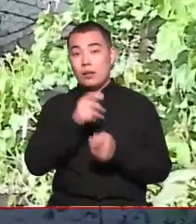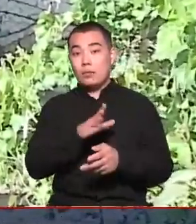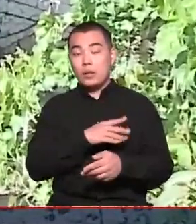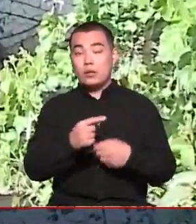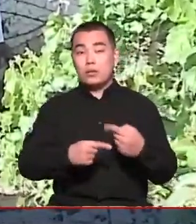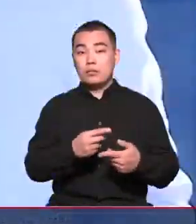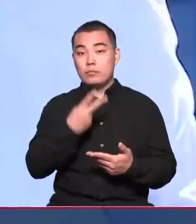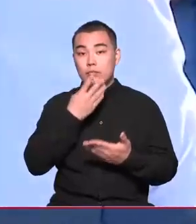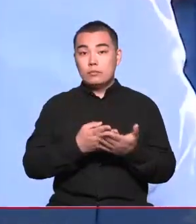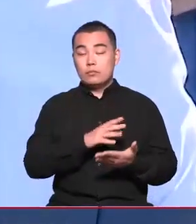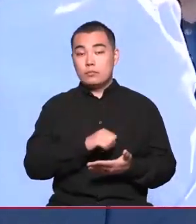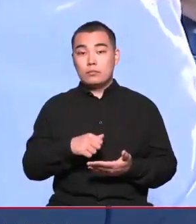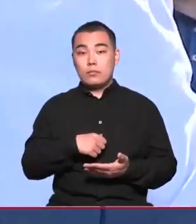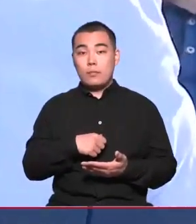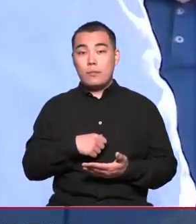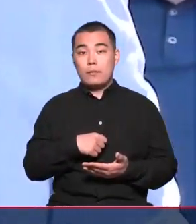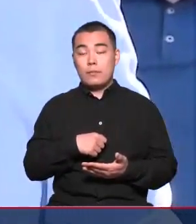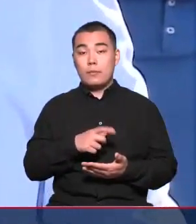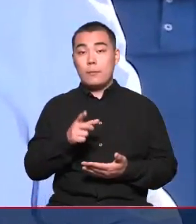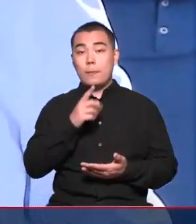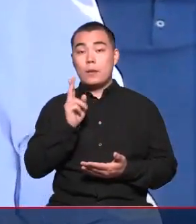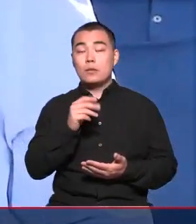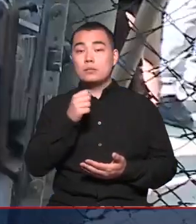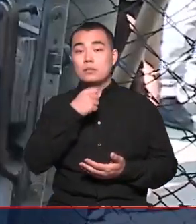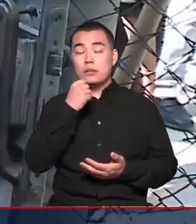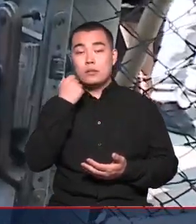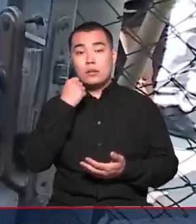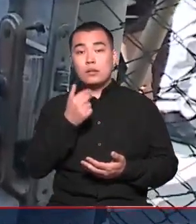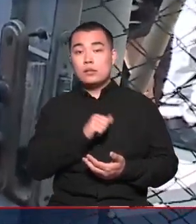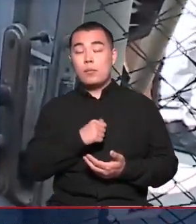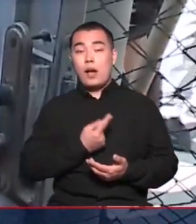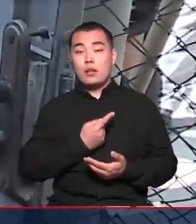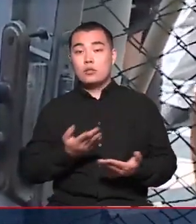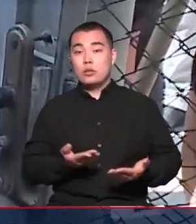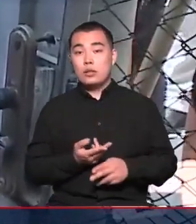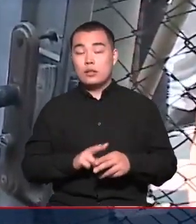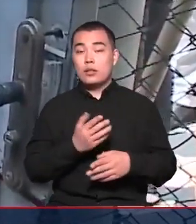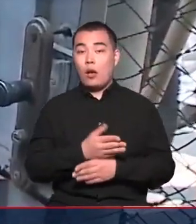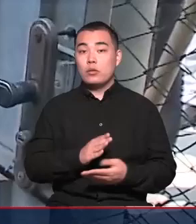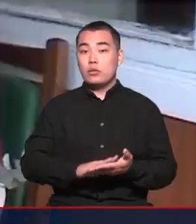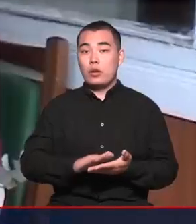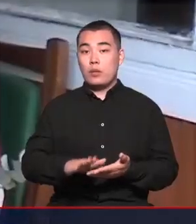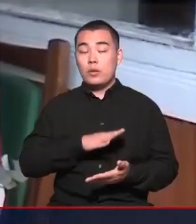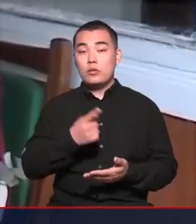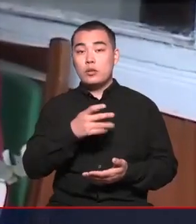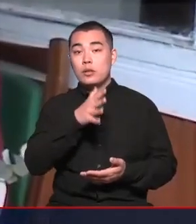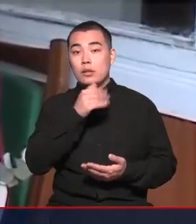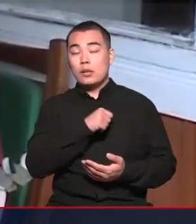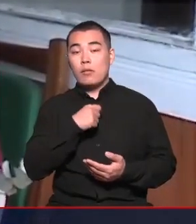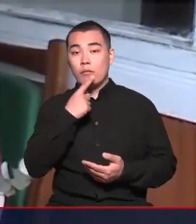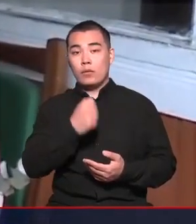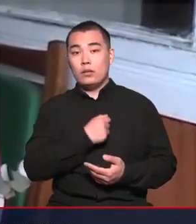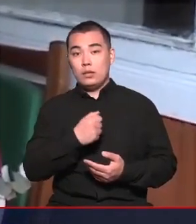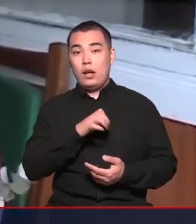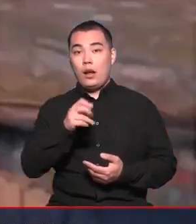ұрпақтың ізгілігі атты шарада көпшілік жалғыз тұратын қариялар мен ардагерлердің үйлеріне барып, аулаларын тазалады. 100 жастағы соғыс ардагері